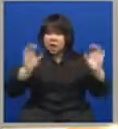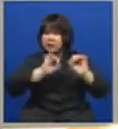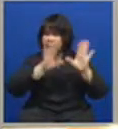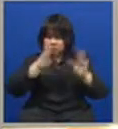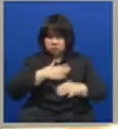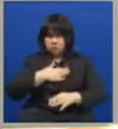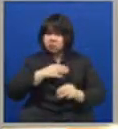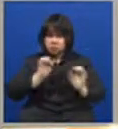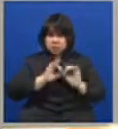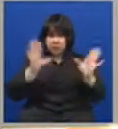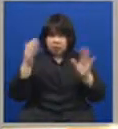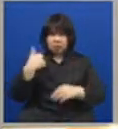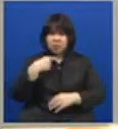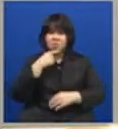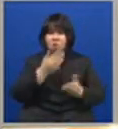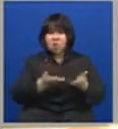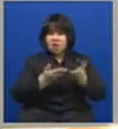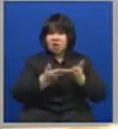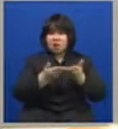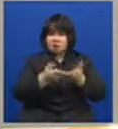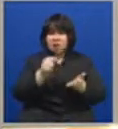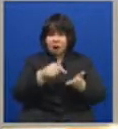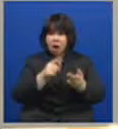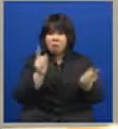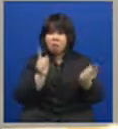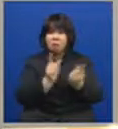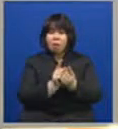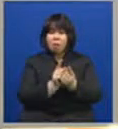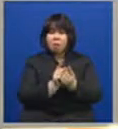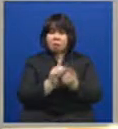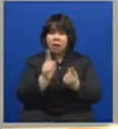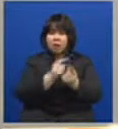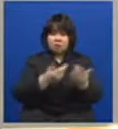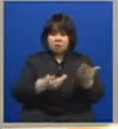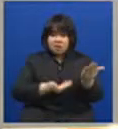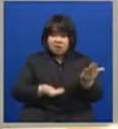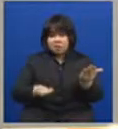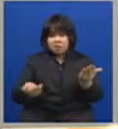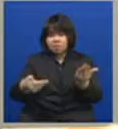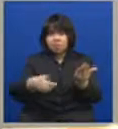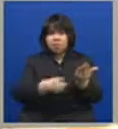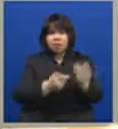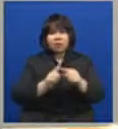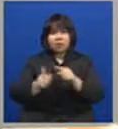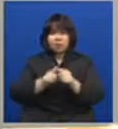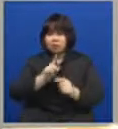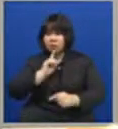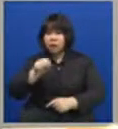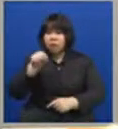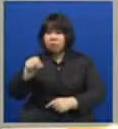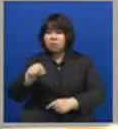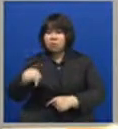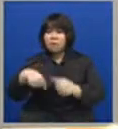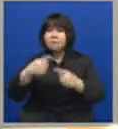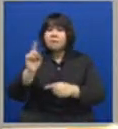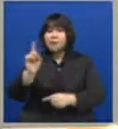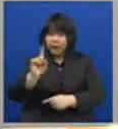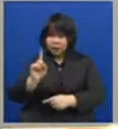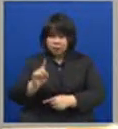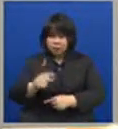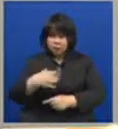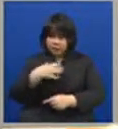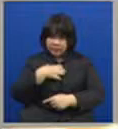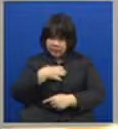อยู่แล้วถ้าเจอเรือเหล่านี้ในเขตลอยต่อหรือเขตเสรีเขตอะไรก็แต่ต้องถามเขาว่าเขาจะไปไหนเขาสมัครใ